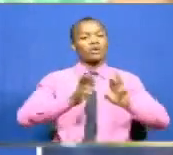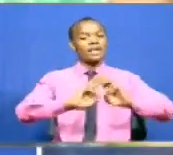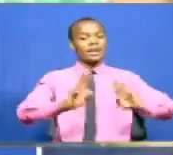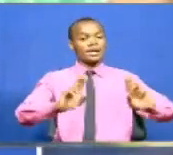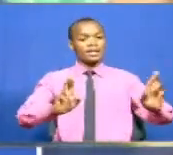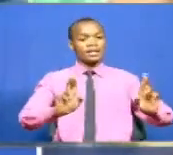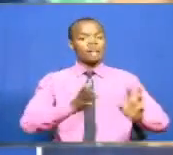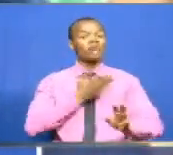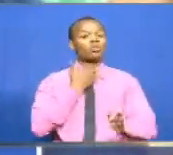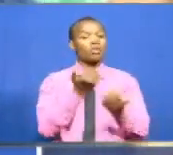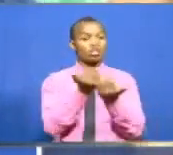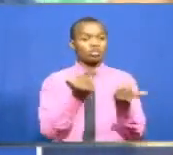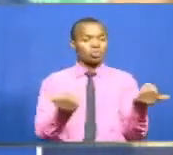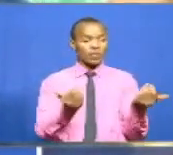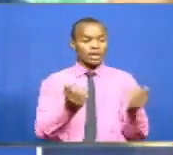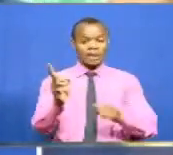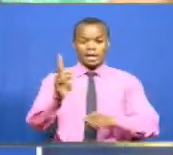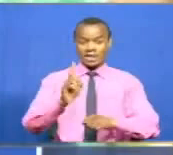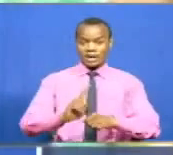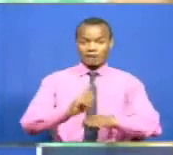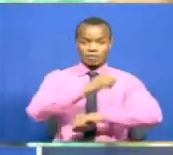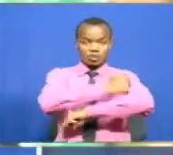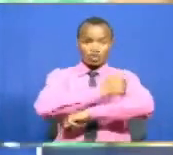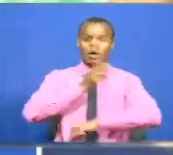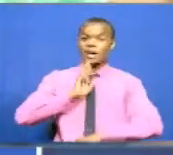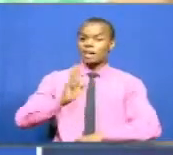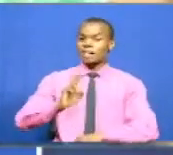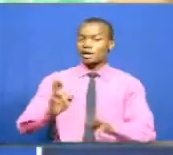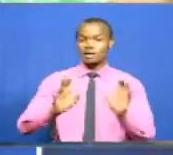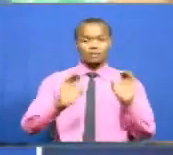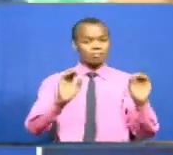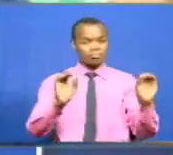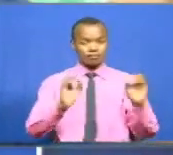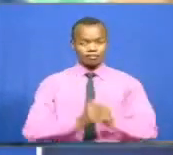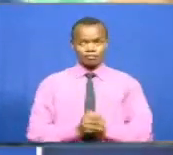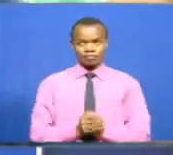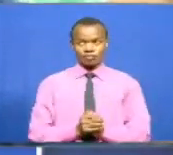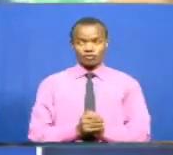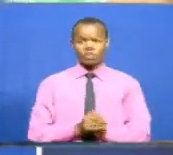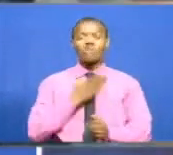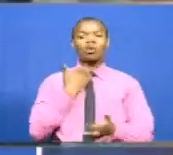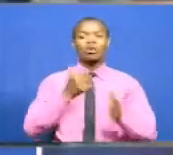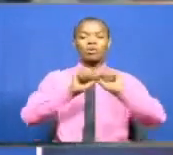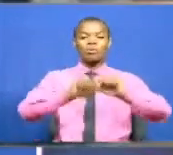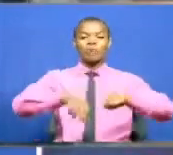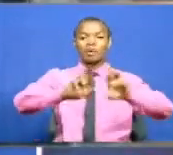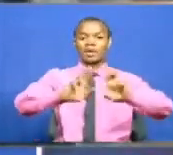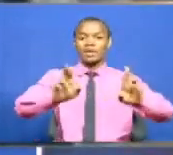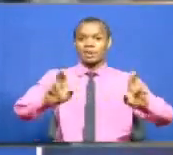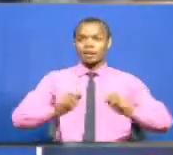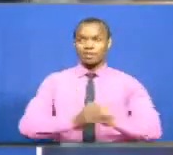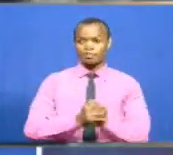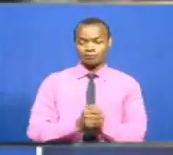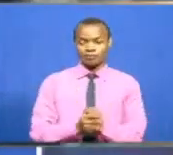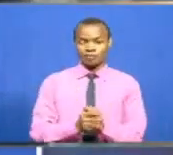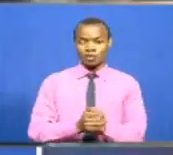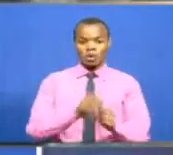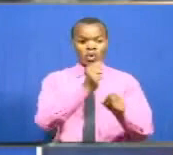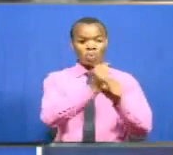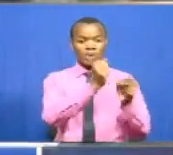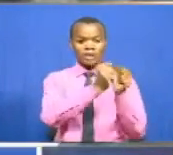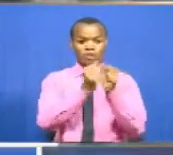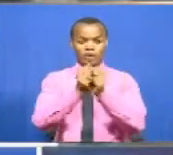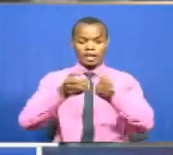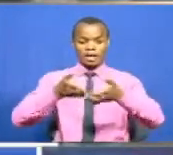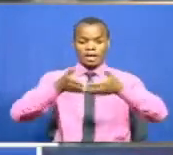come to school then we don't have washing stations. We are not ready for them. We want to get prepared. So I think it is a joint effort from the leaders